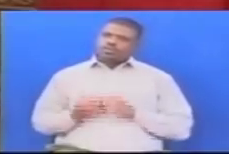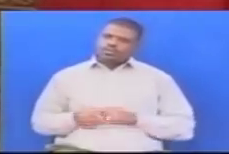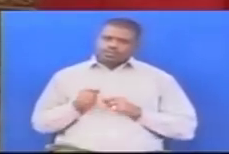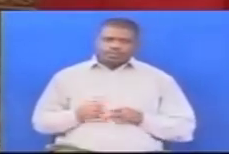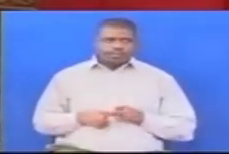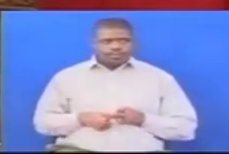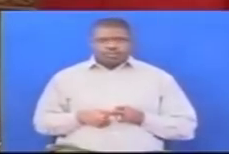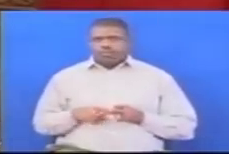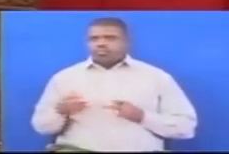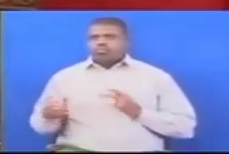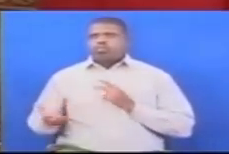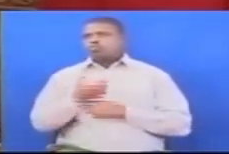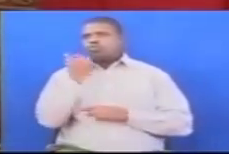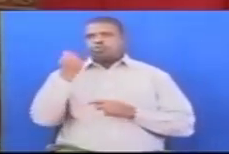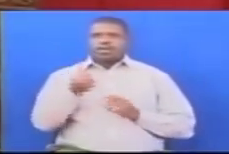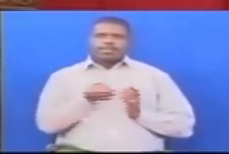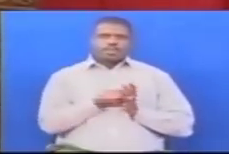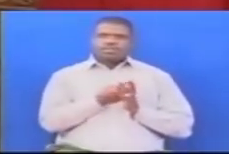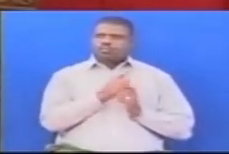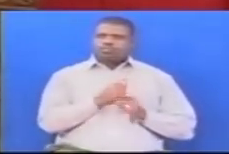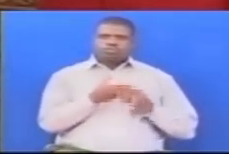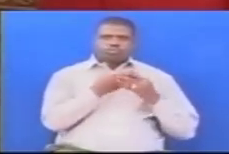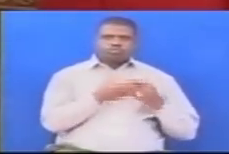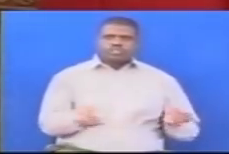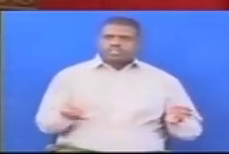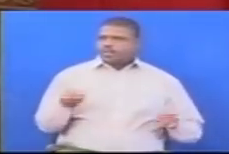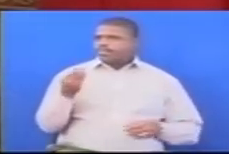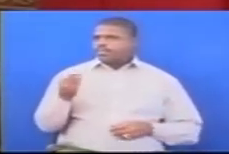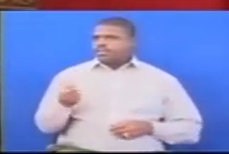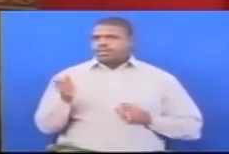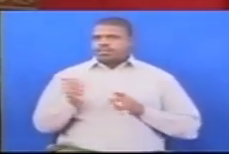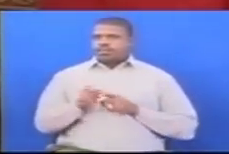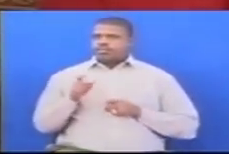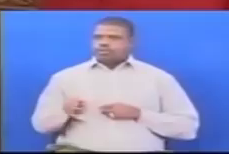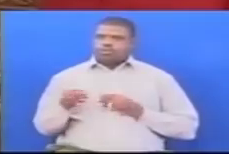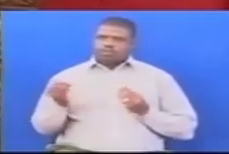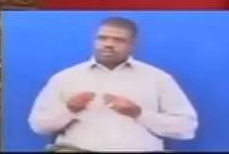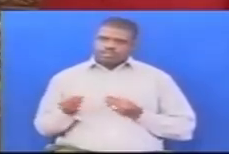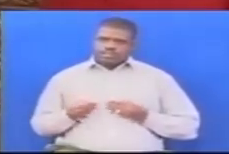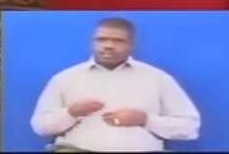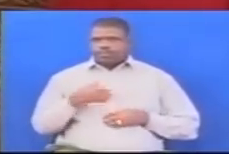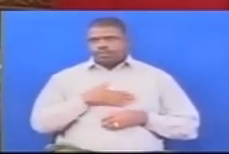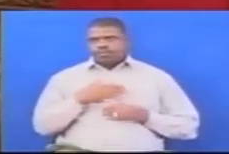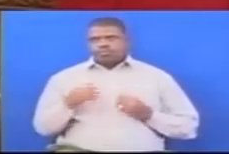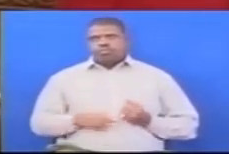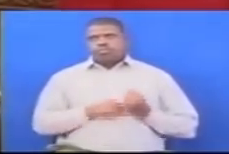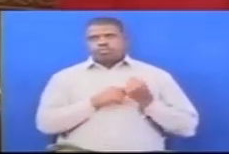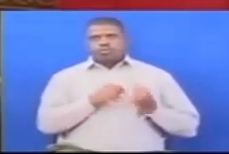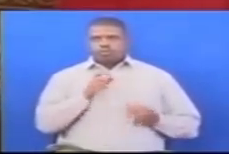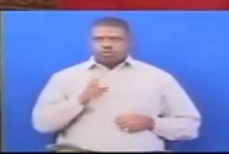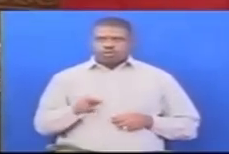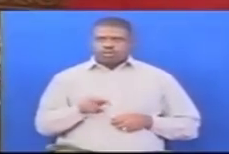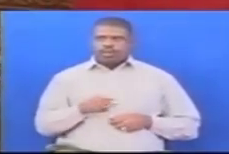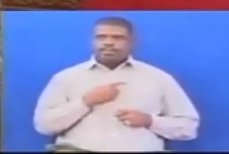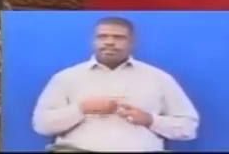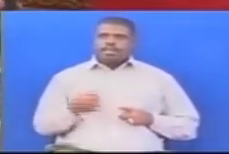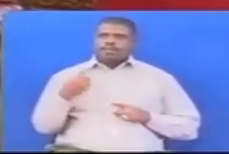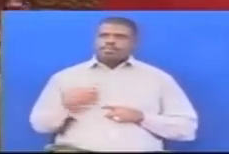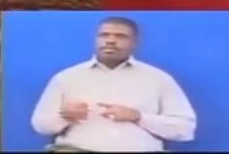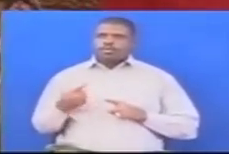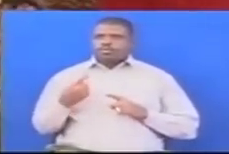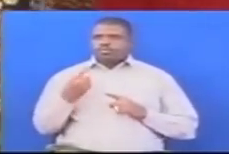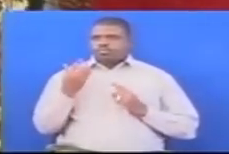save pesa badala ya kupoteza pesa. Kwa maneno haya machache ningependa kuunga mkono hoja 100% na